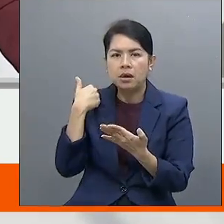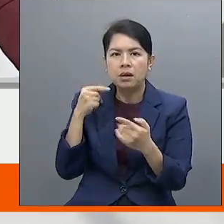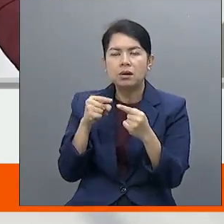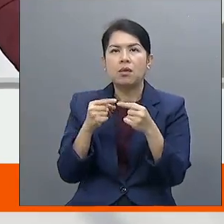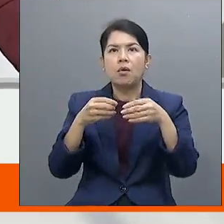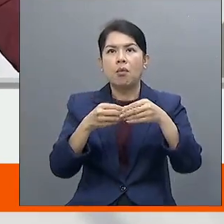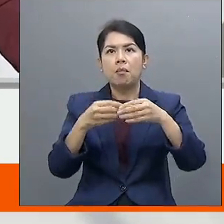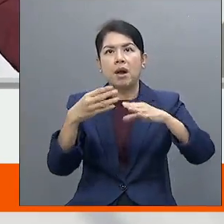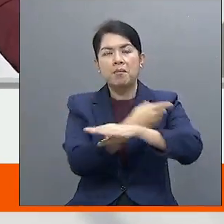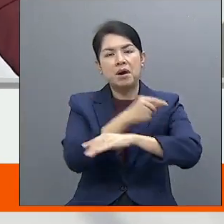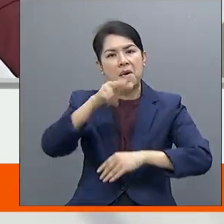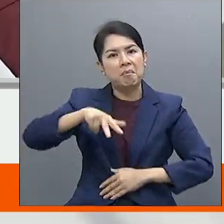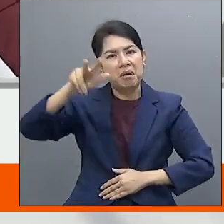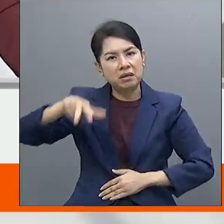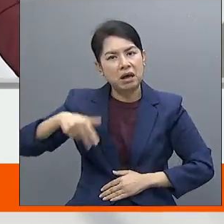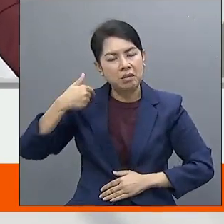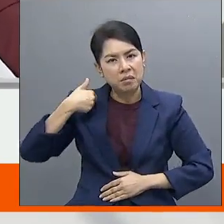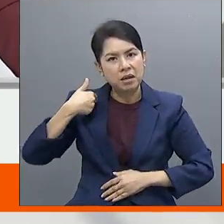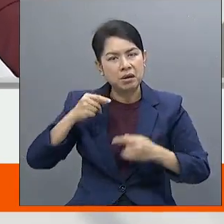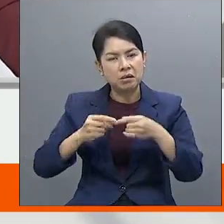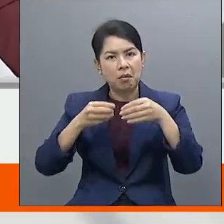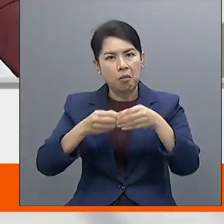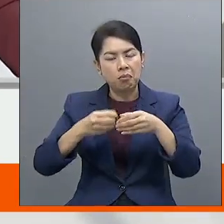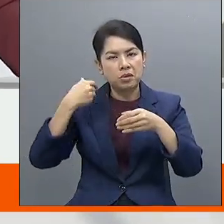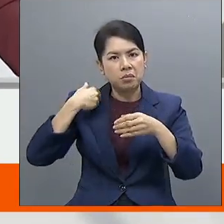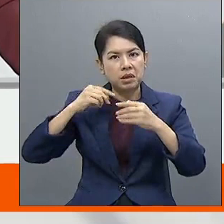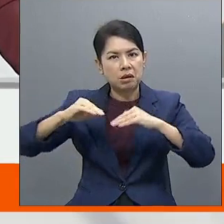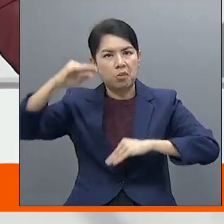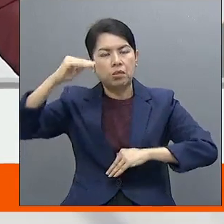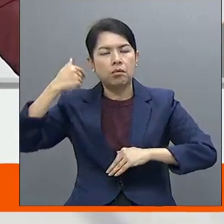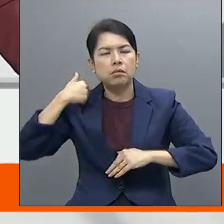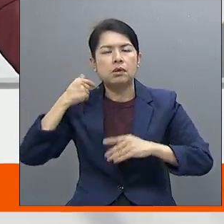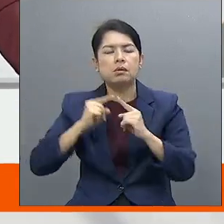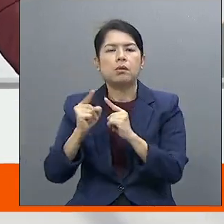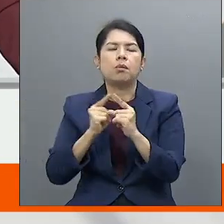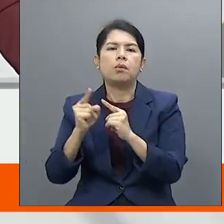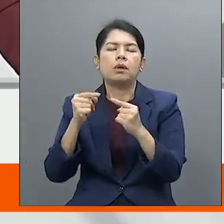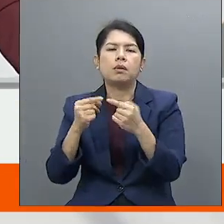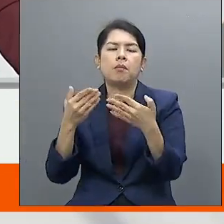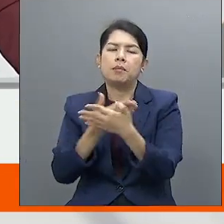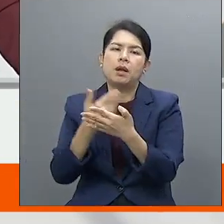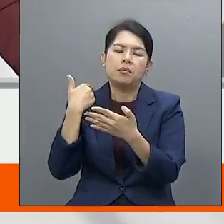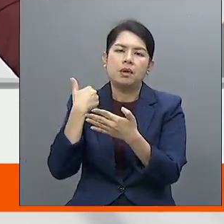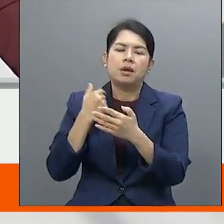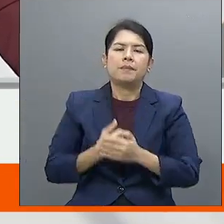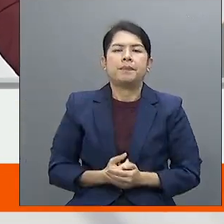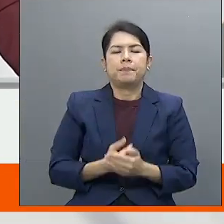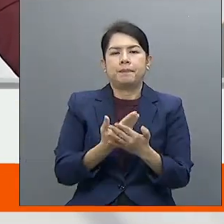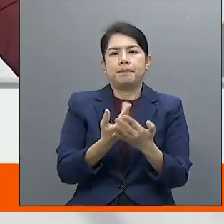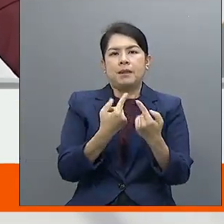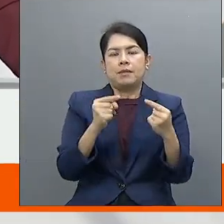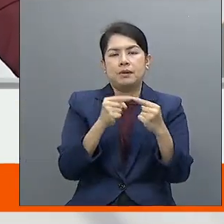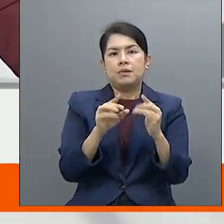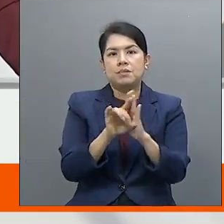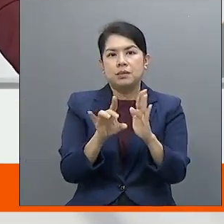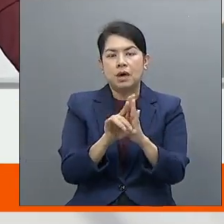โตมีหลายๆซุ้มหลายๆกออยู่ภายในพรรคสุดท้ายเขาจะเจรจาทำให้เขาเป็นเอกภาพกันได้แต่สุดท้ายค่ะจากท่าที